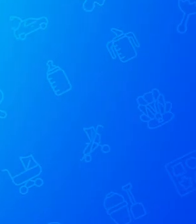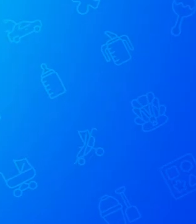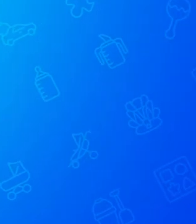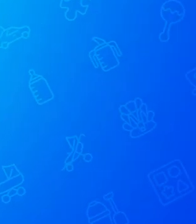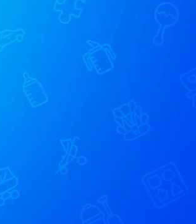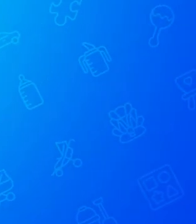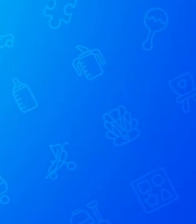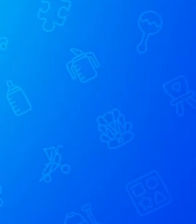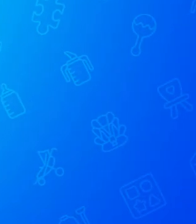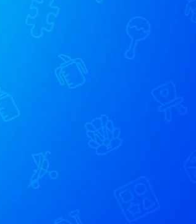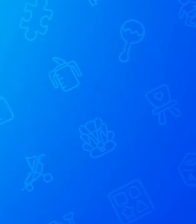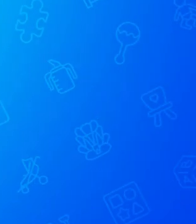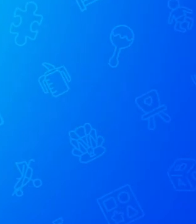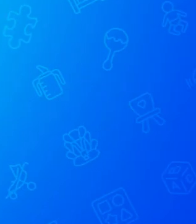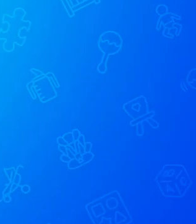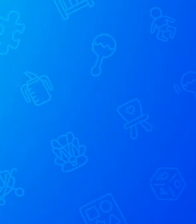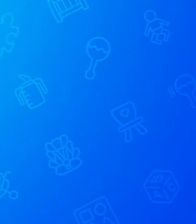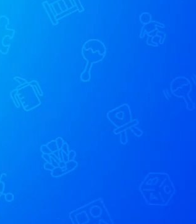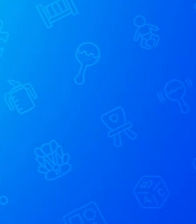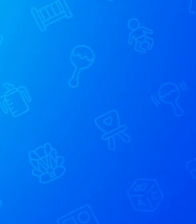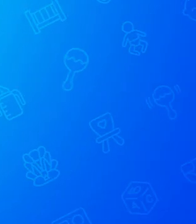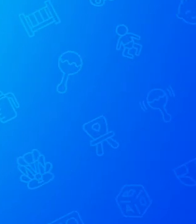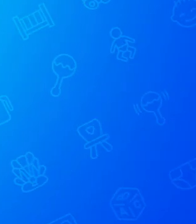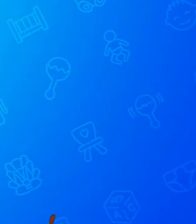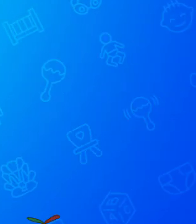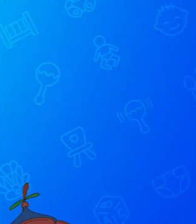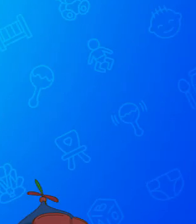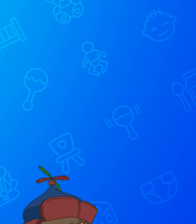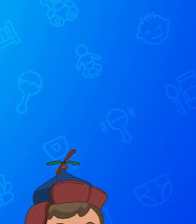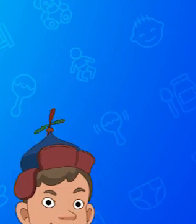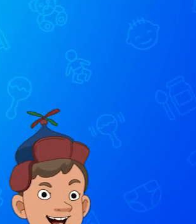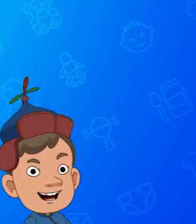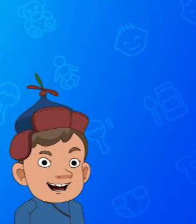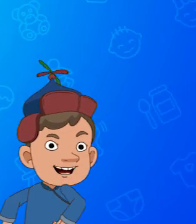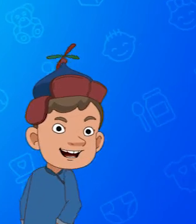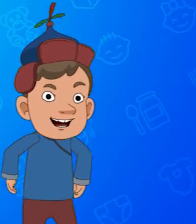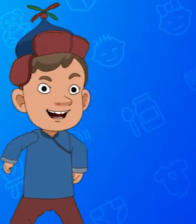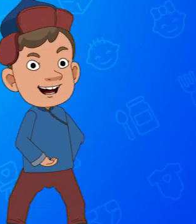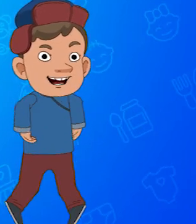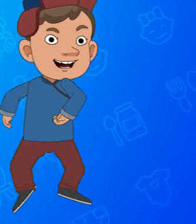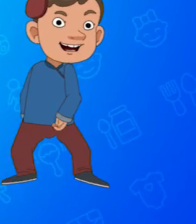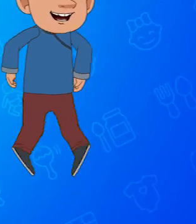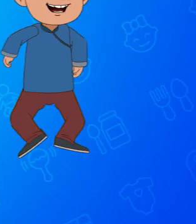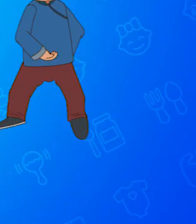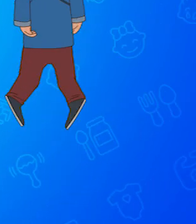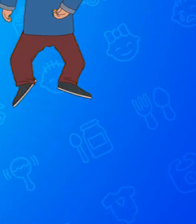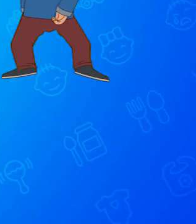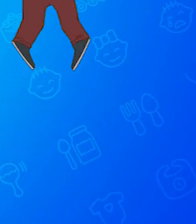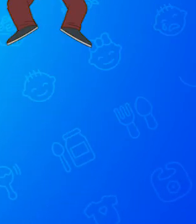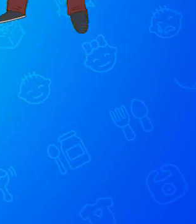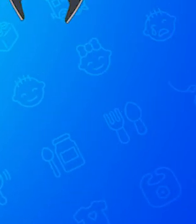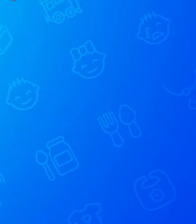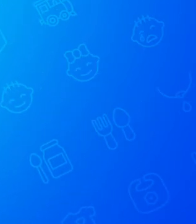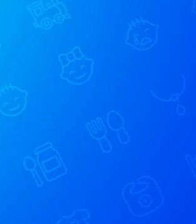Хамтаа тоглох хөргөн бүгдж байна. Атгалчин хар багсын амнаас хитгэн яаж